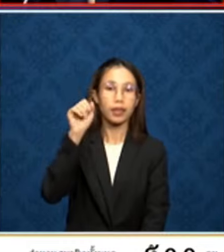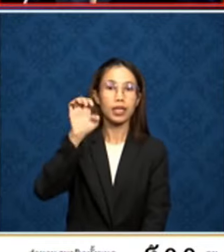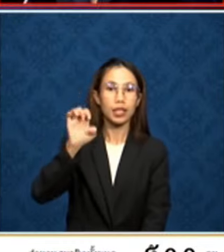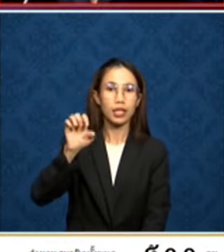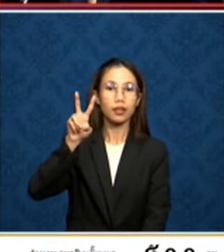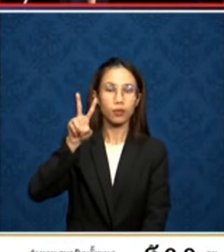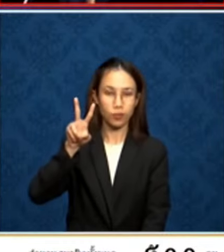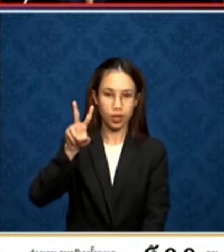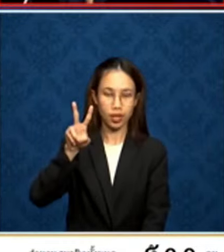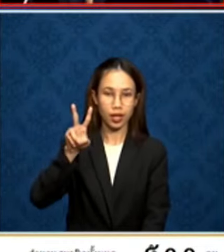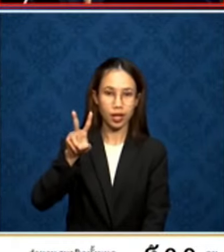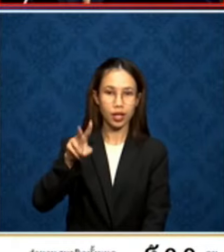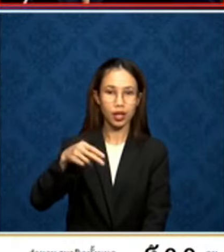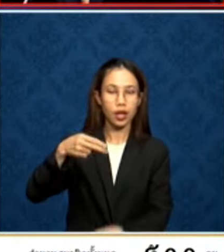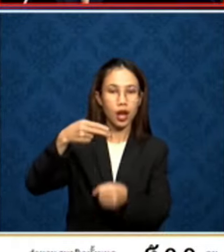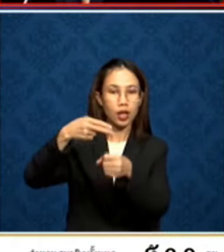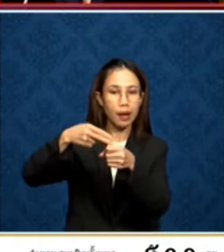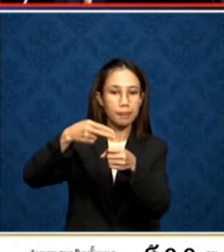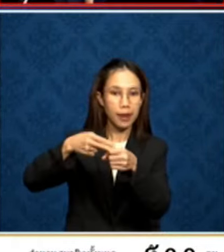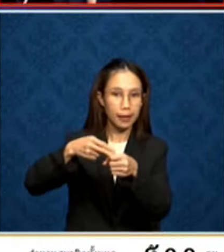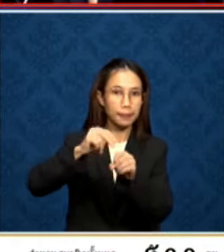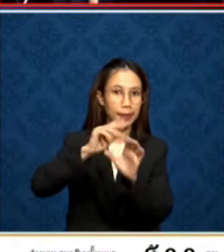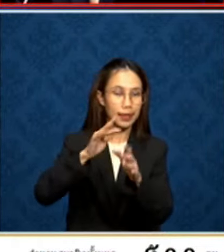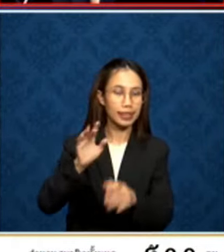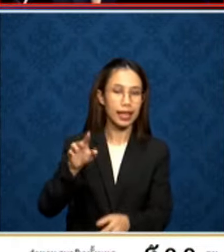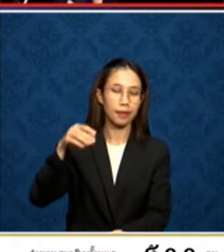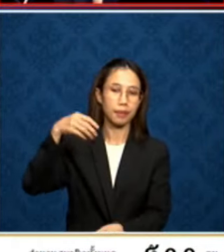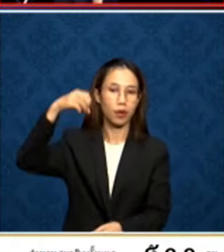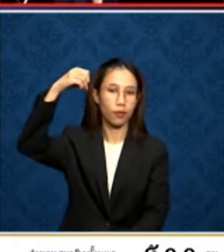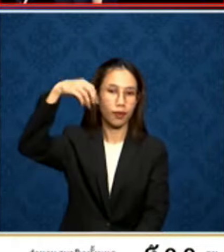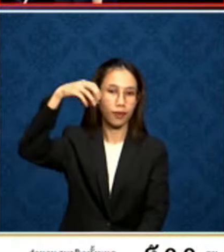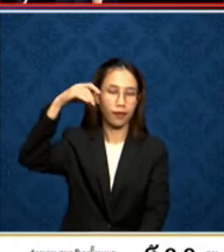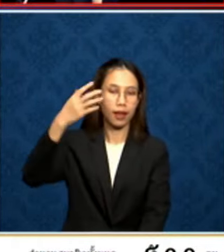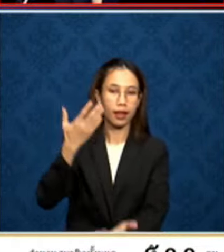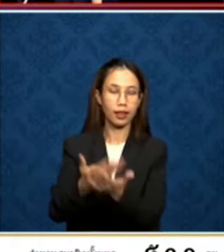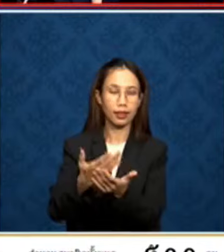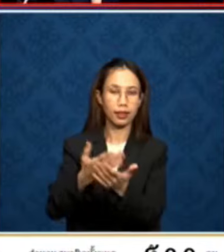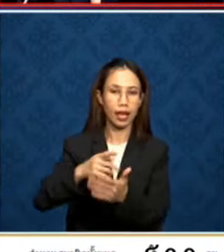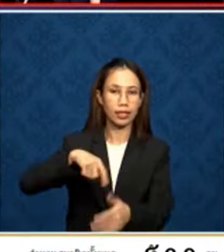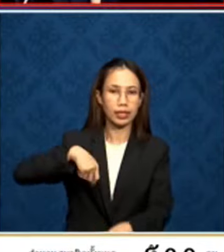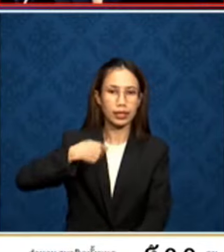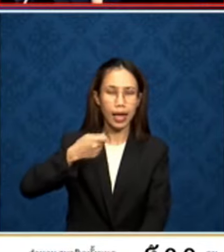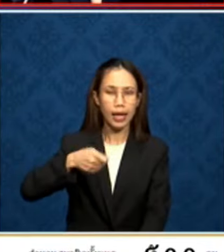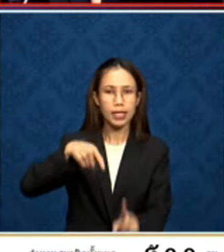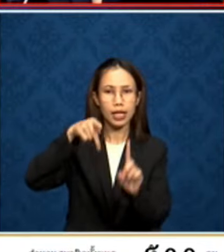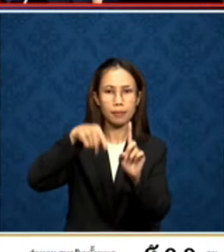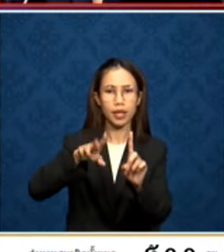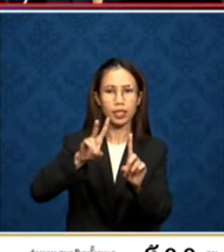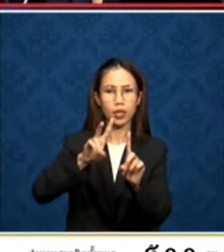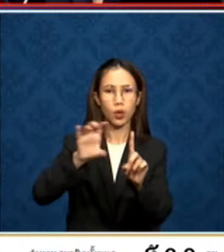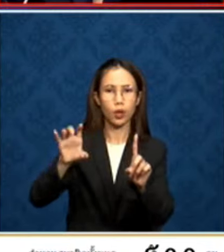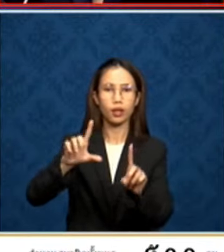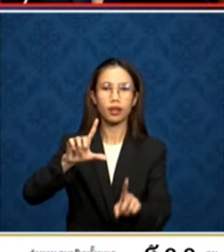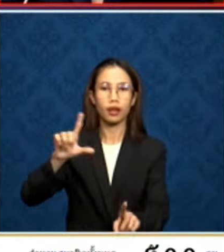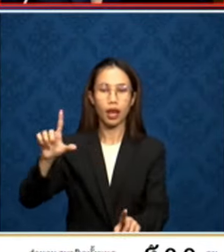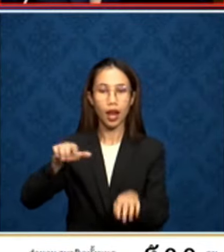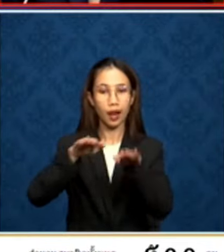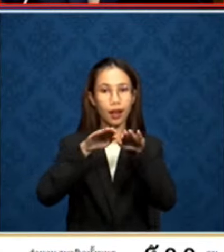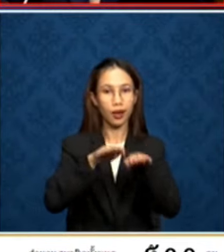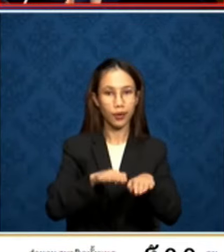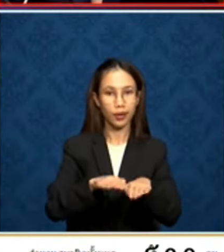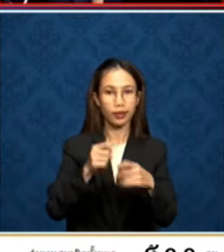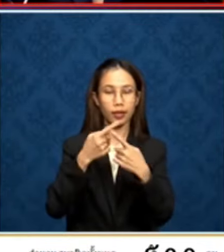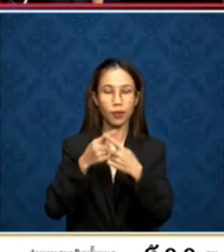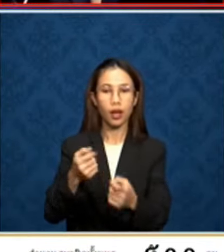สะอาดลดการใช้น้ำำมันเชื้อเพลิงที่จะสร้างภาระค่าใช้จ่ายที่สูงถึงปีละประมาณ1,700ล้านบาทในขณะที่